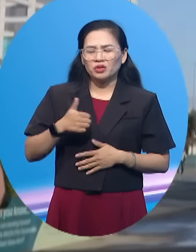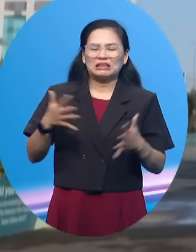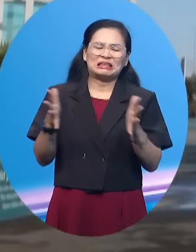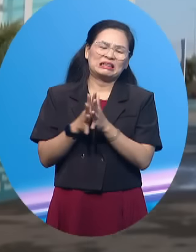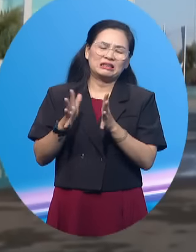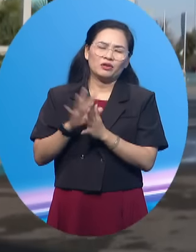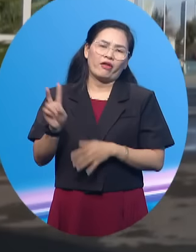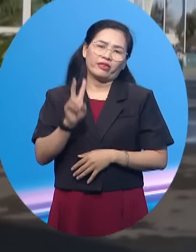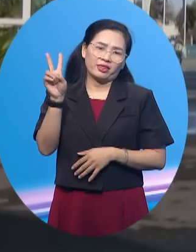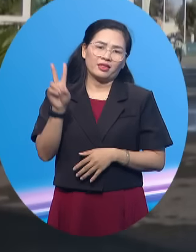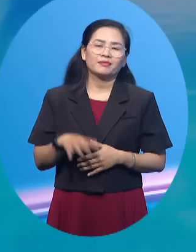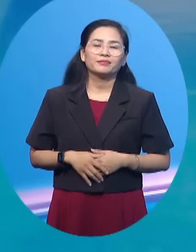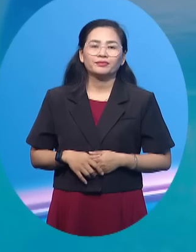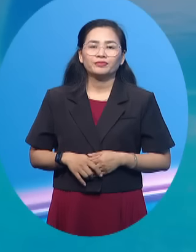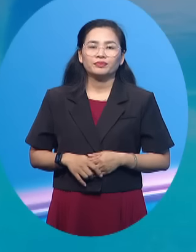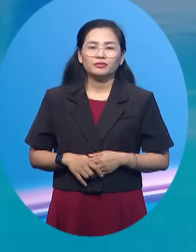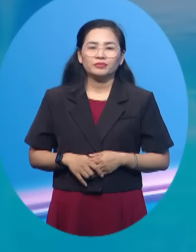cãi.